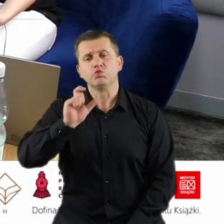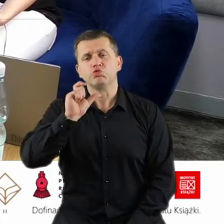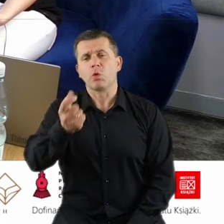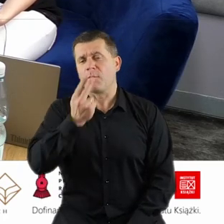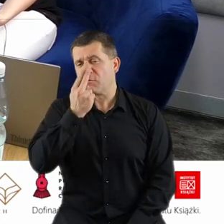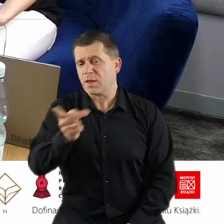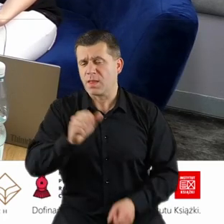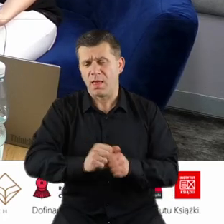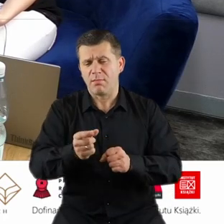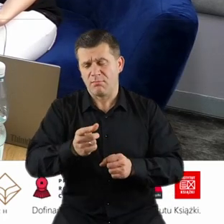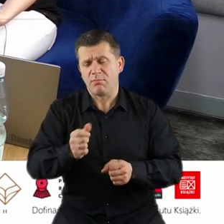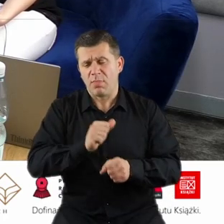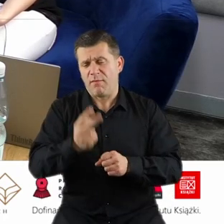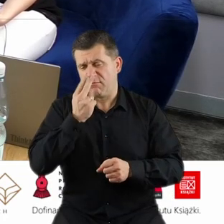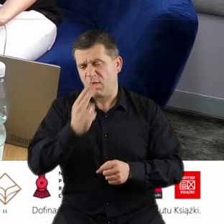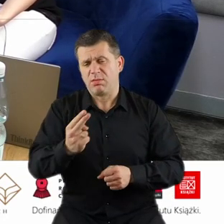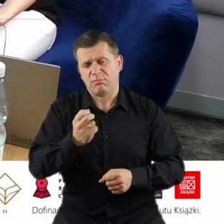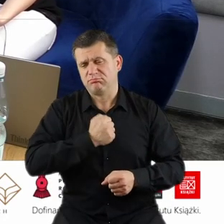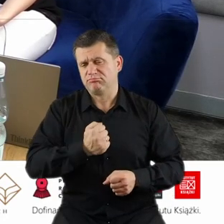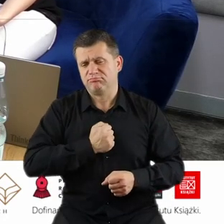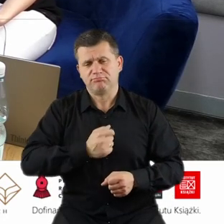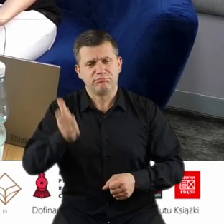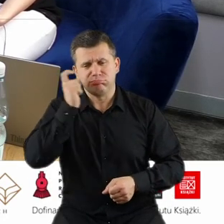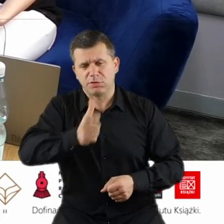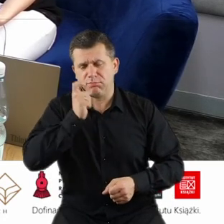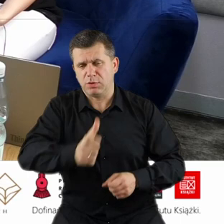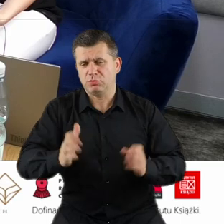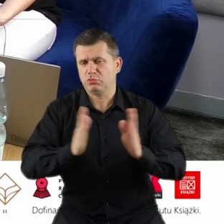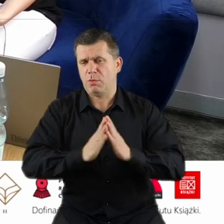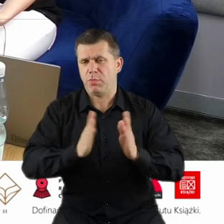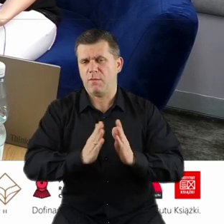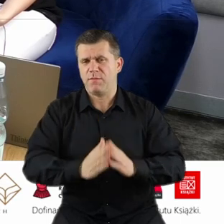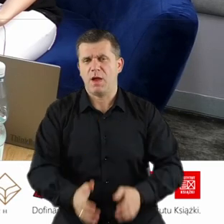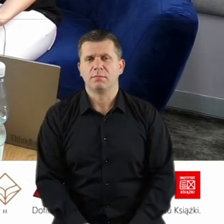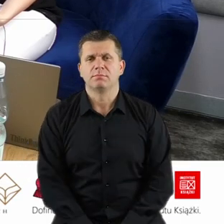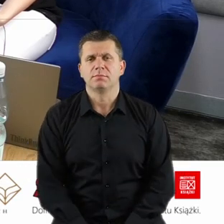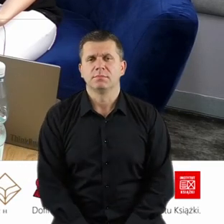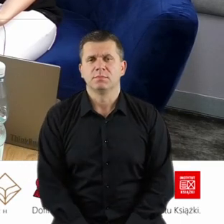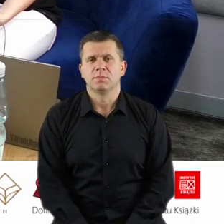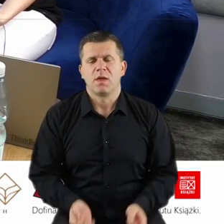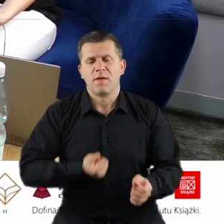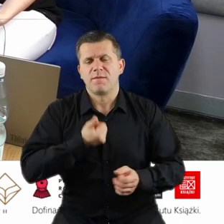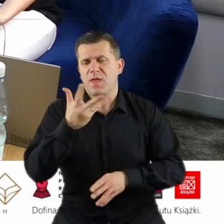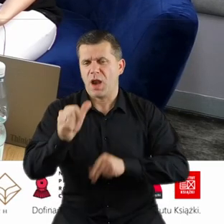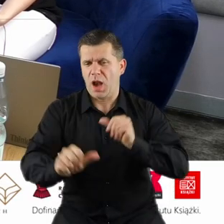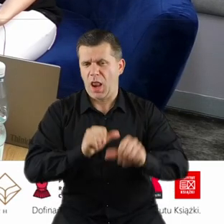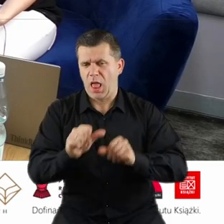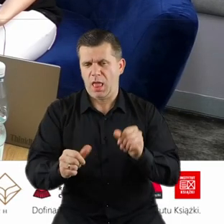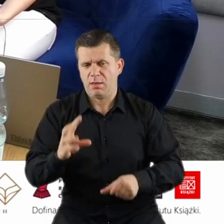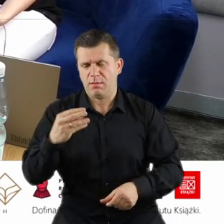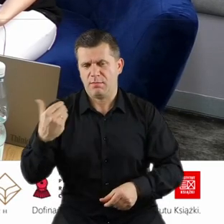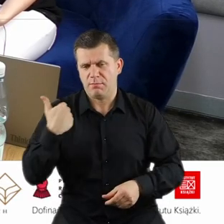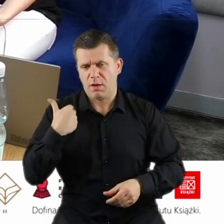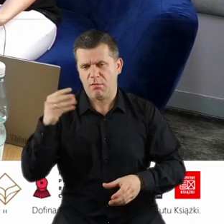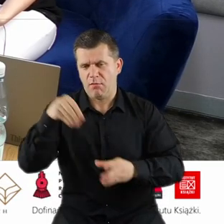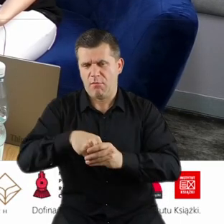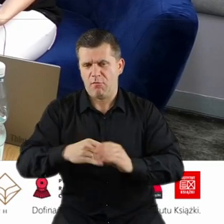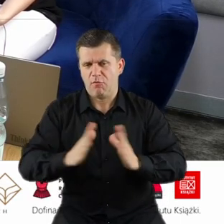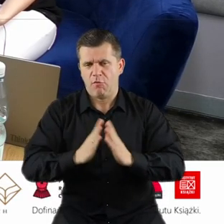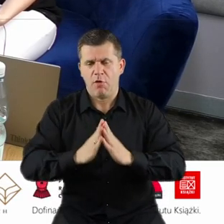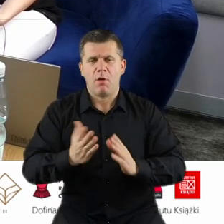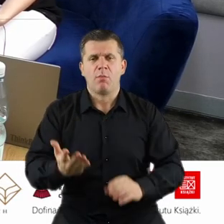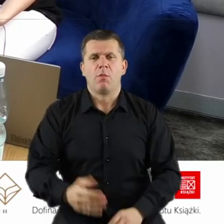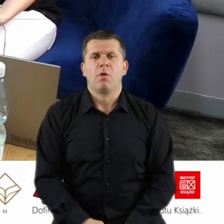Tym, co widać tam najlepiej, jest przemoc. Przemoc domowa, której ona była poddawana przez wiele lat, była bita.